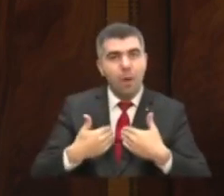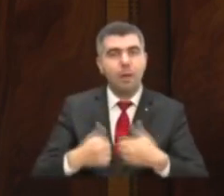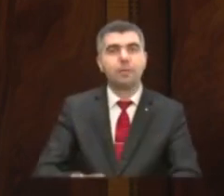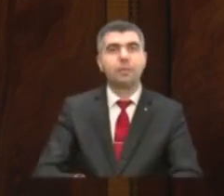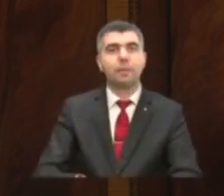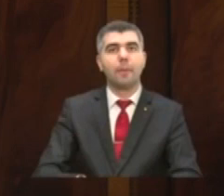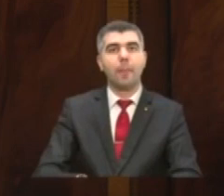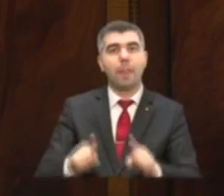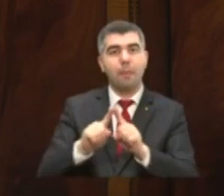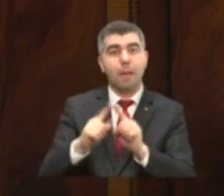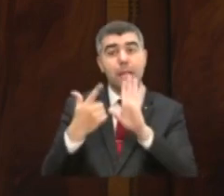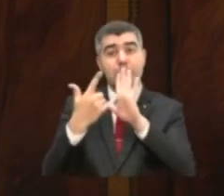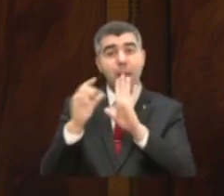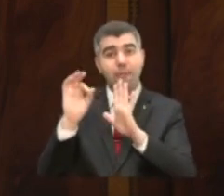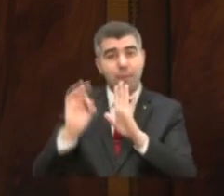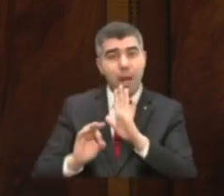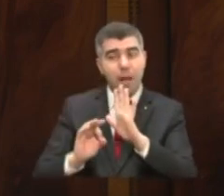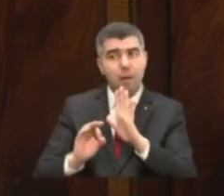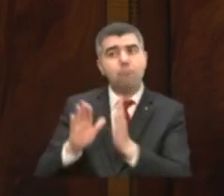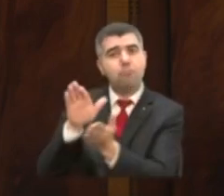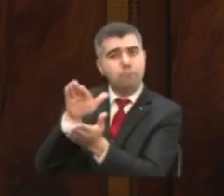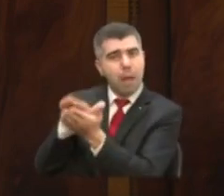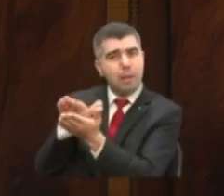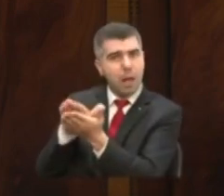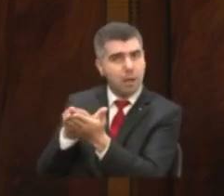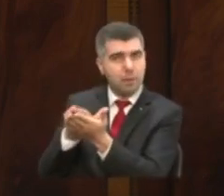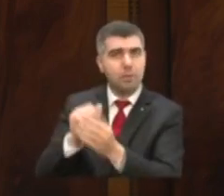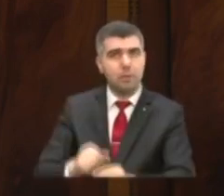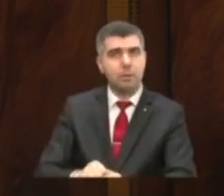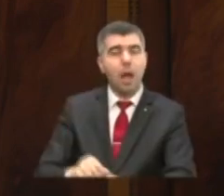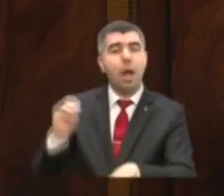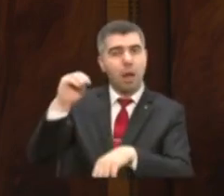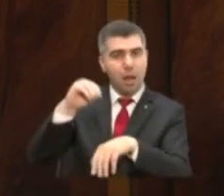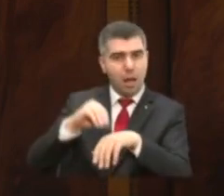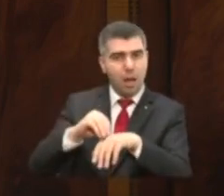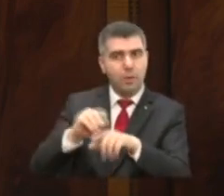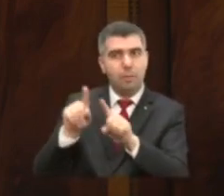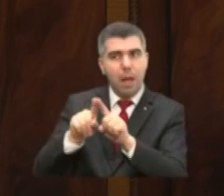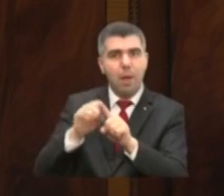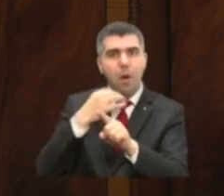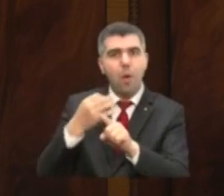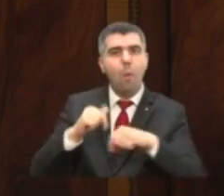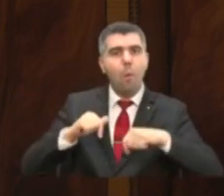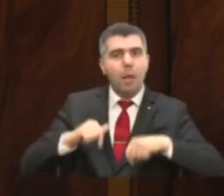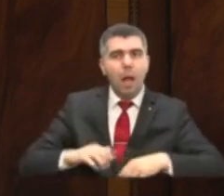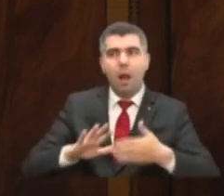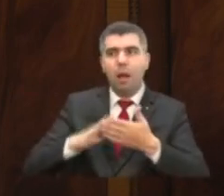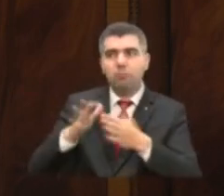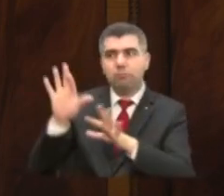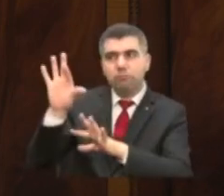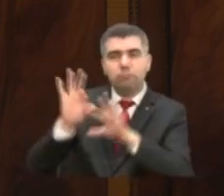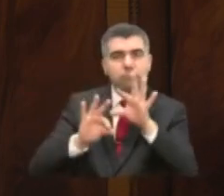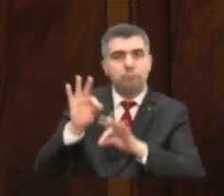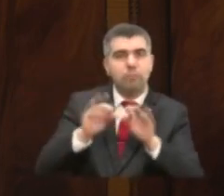معنى الغينا هذيك 7% في كل قطاع، لا أبدا، هذيك غادي تبقى وغادي نعاود نجمعوا منهم لتنظيم مباريات خاصة، ولكن